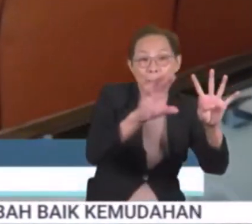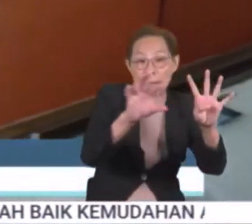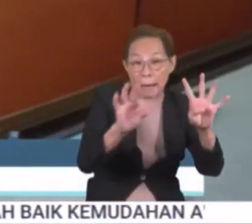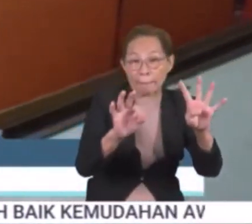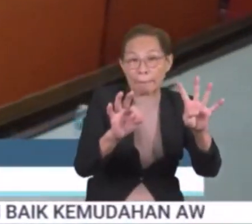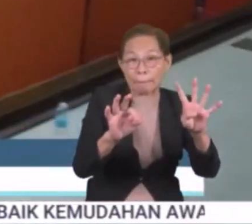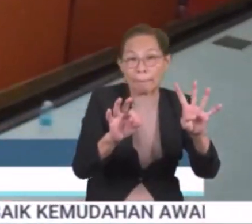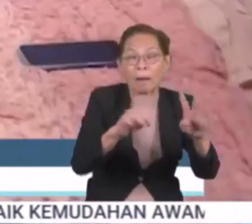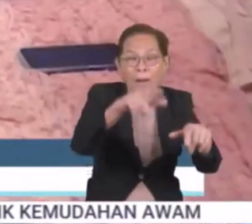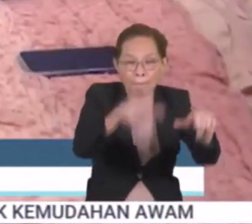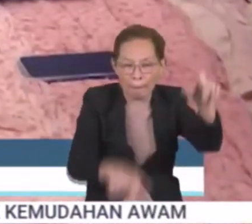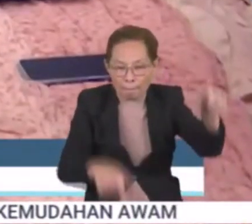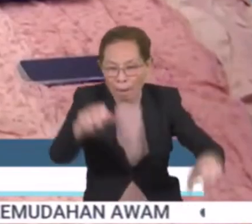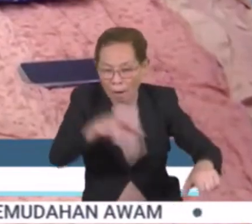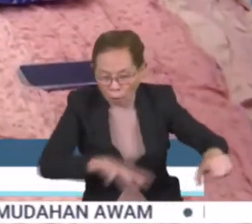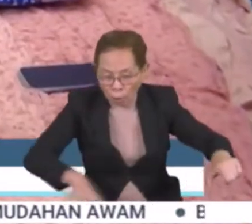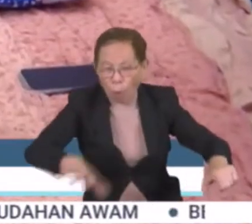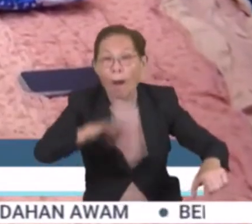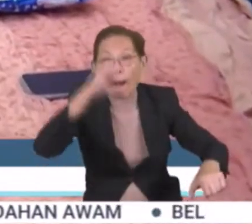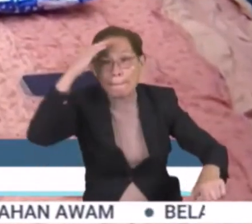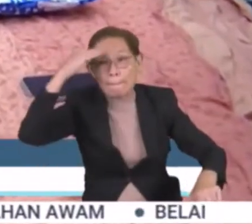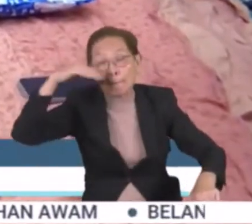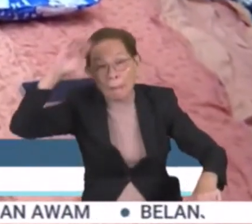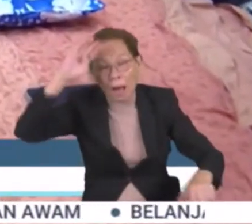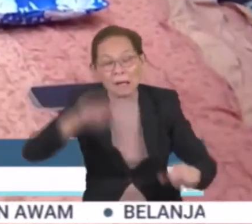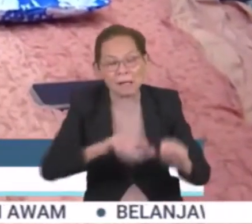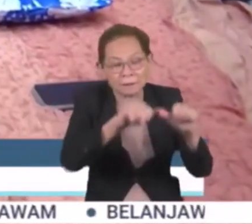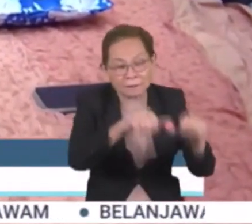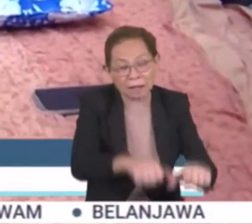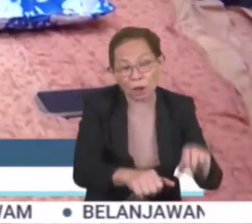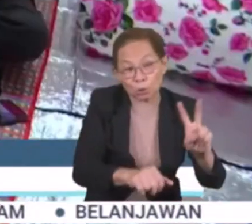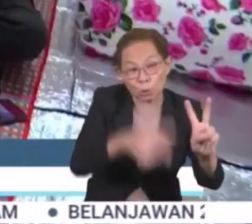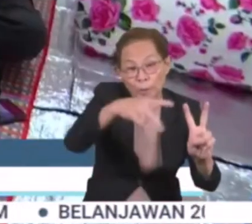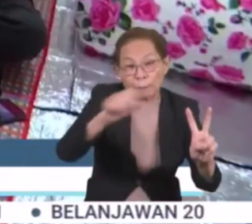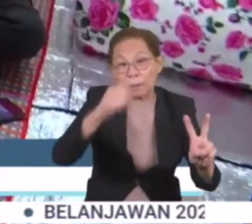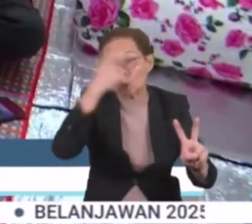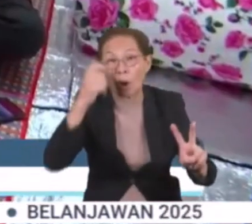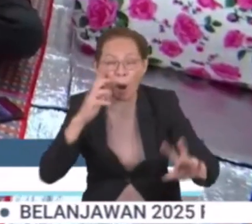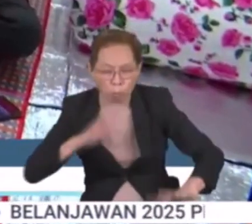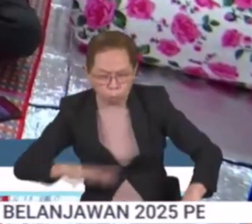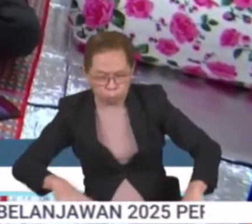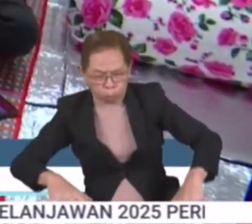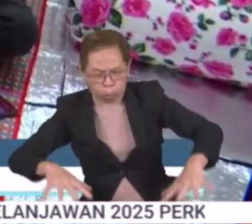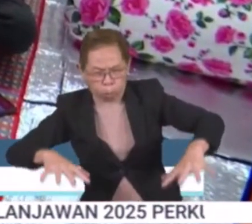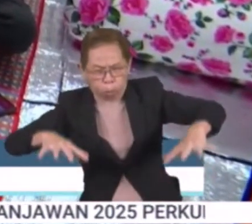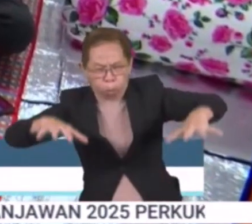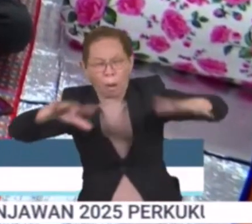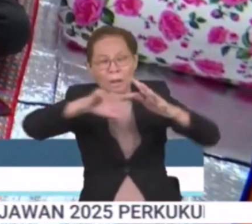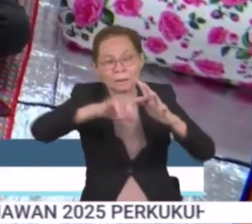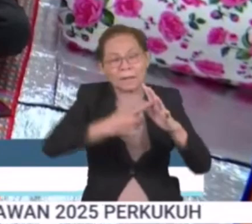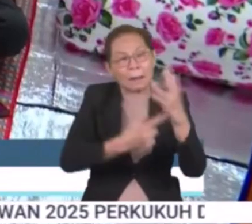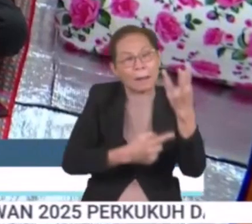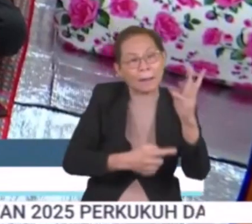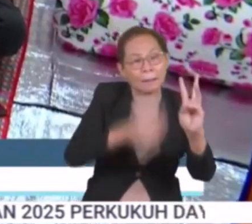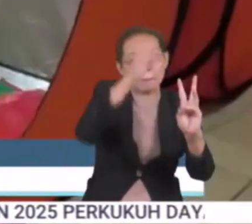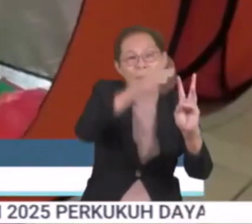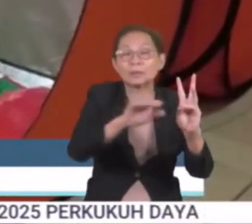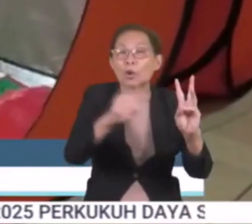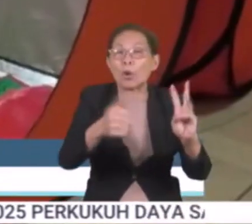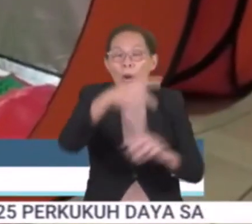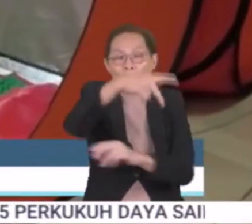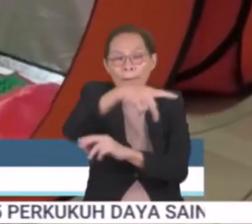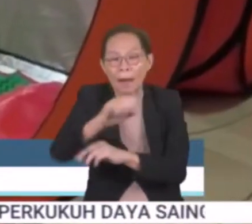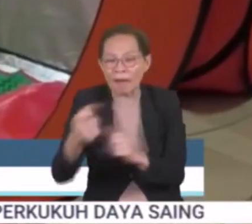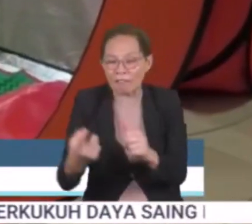469 penduduk sekitar Kuala Perlis ditempatkan di dua PPS akibat fenomena air pasang besar sejak 16 Oktober lalu